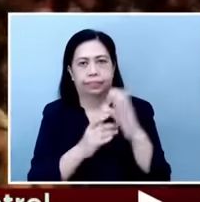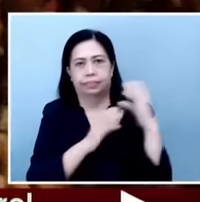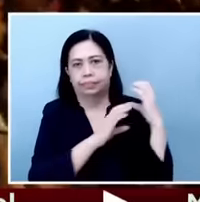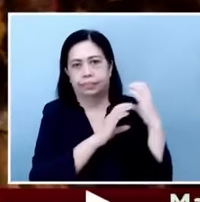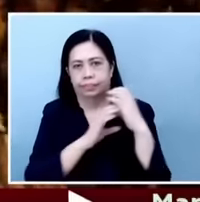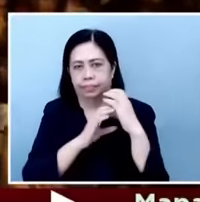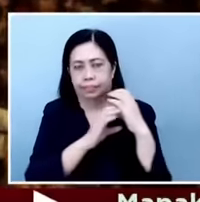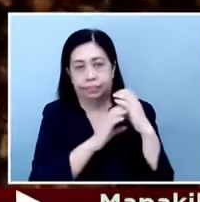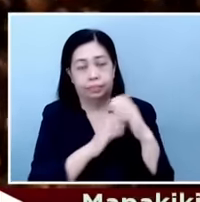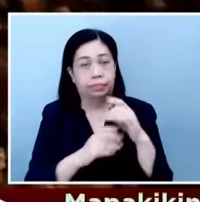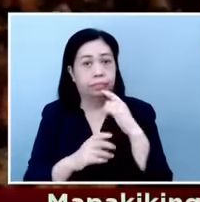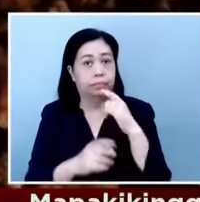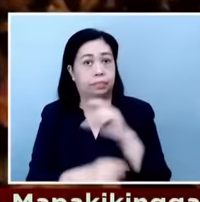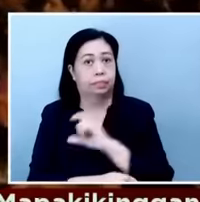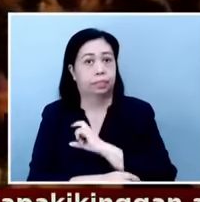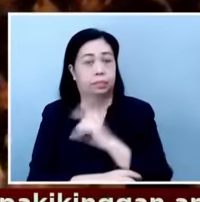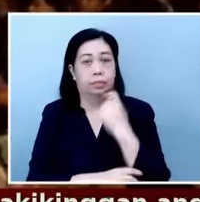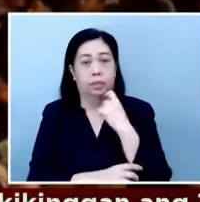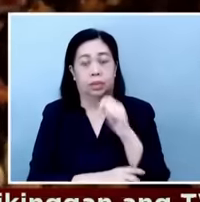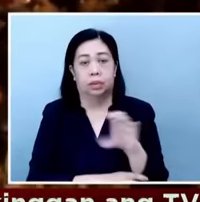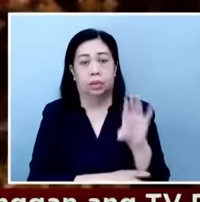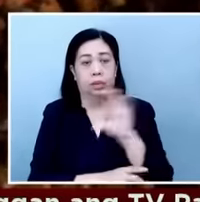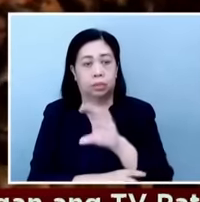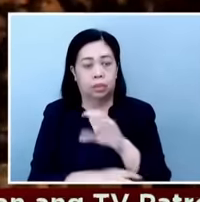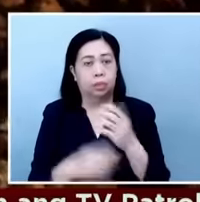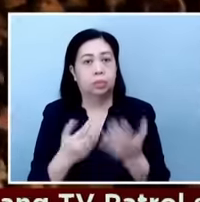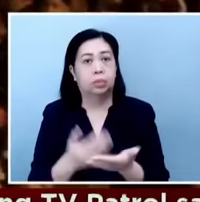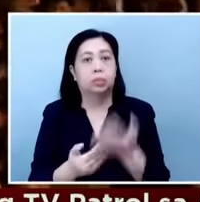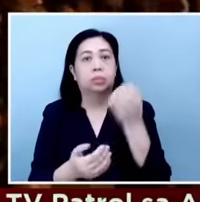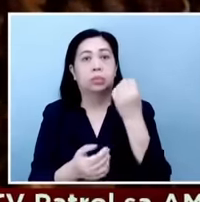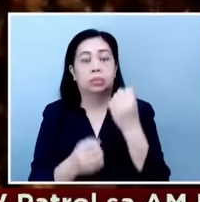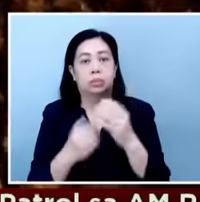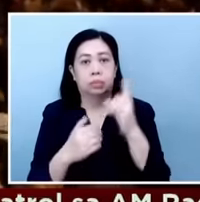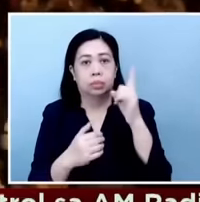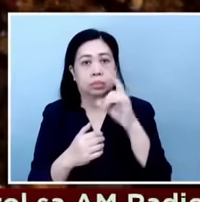National Police, kaninang hapon lamang, umabot na sa mahigit